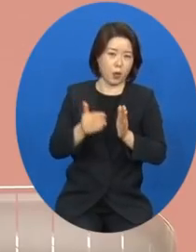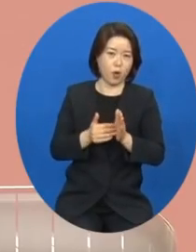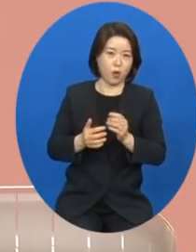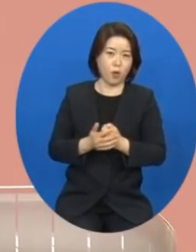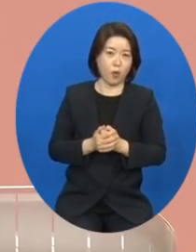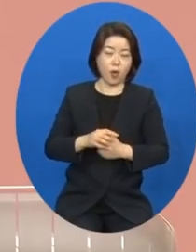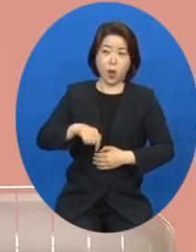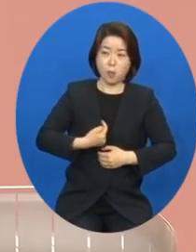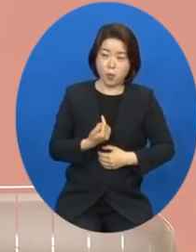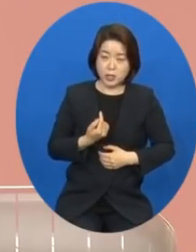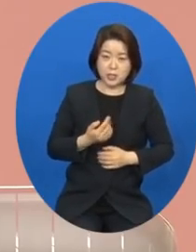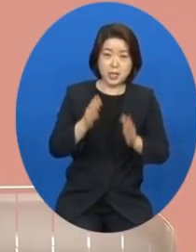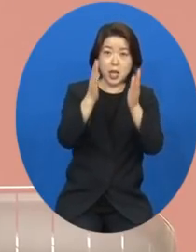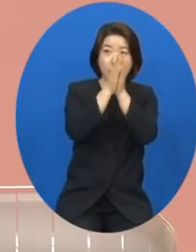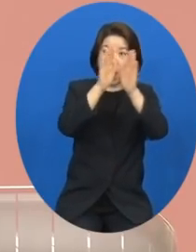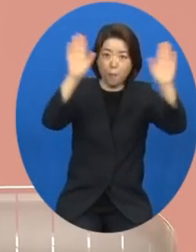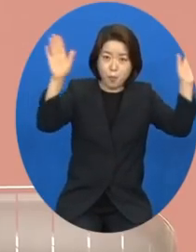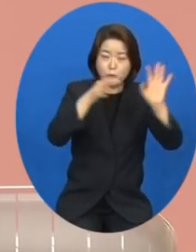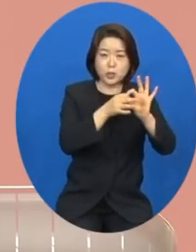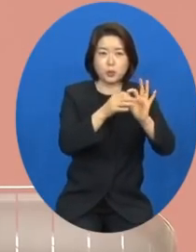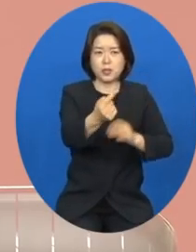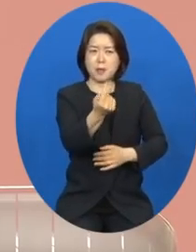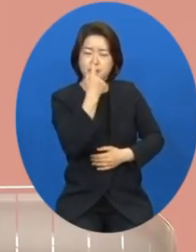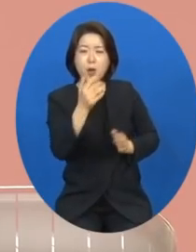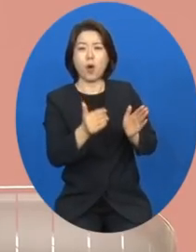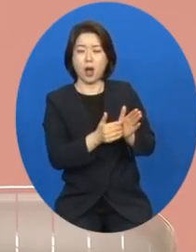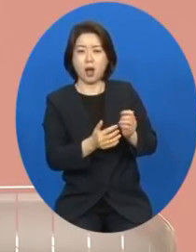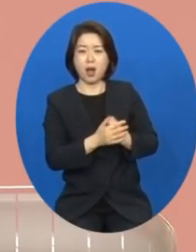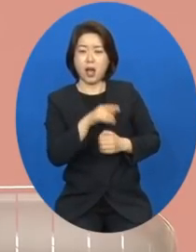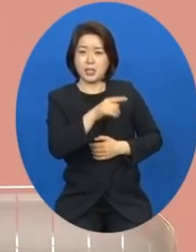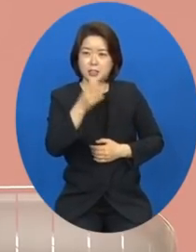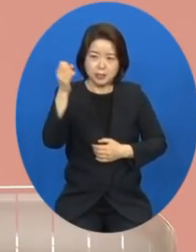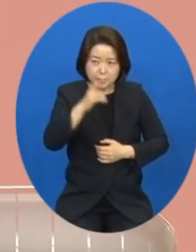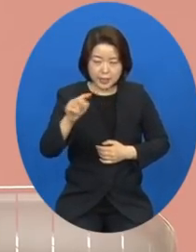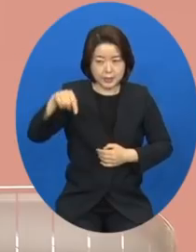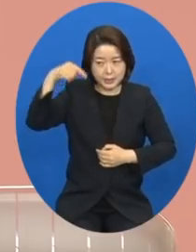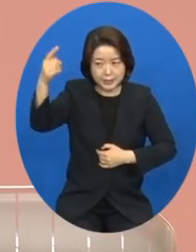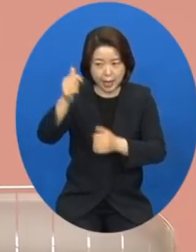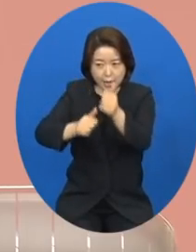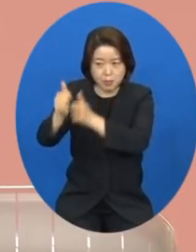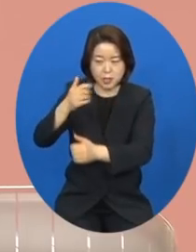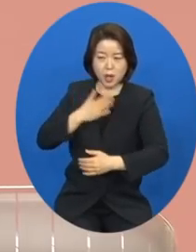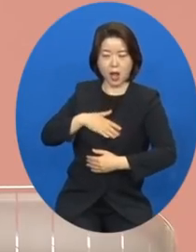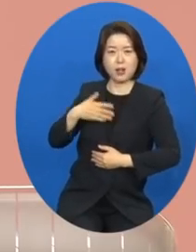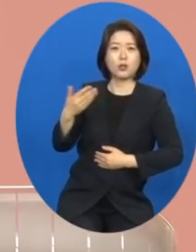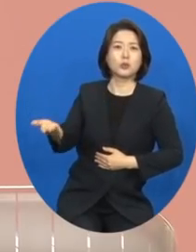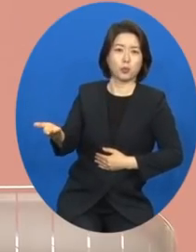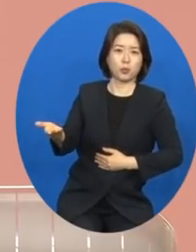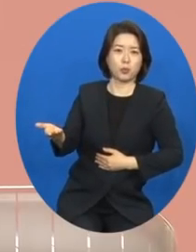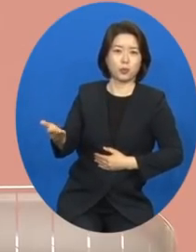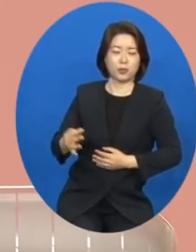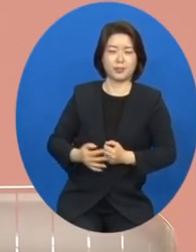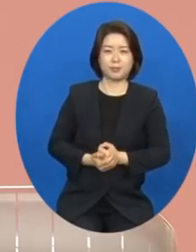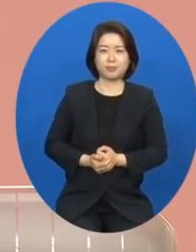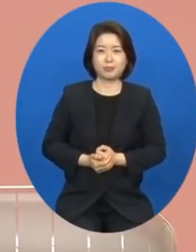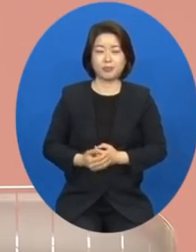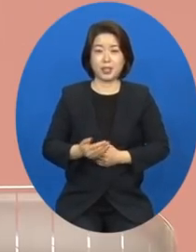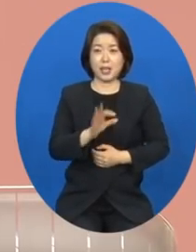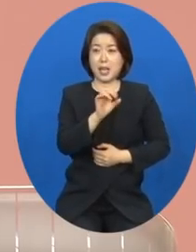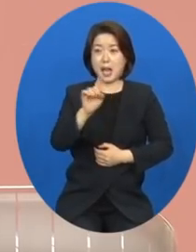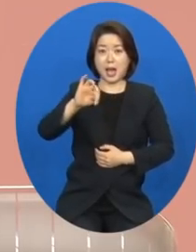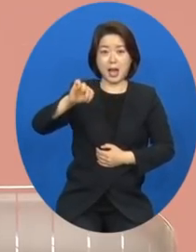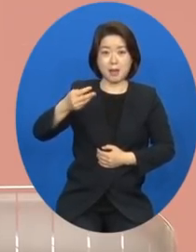모세를 통해서 배워왔습니다 그거를 다시 다음 세대에게 알려주는 거예요 어 여러분의 아말렉 전트